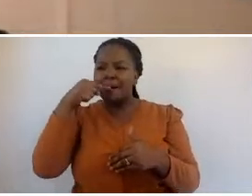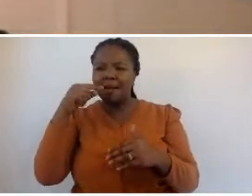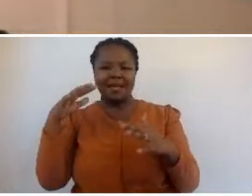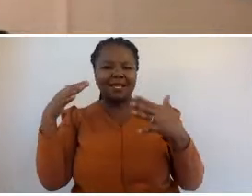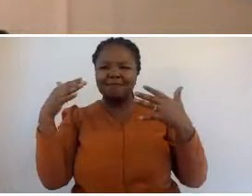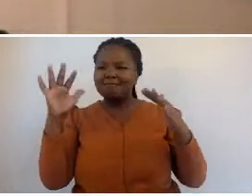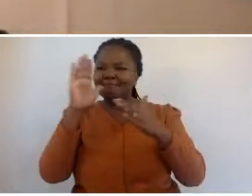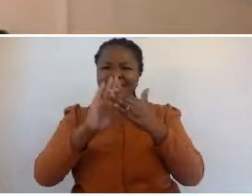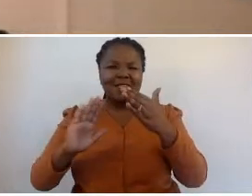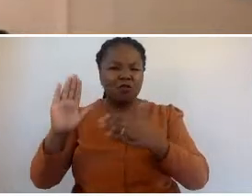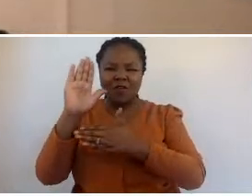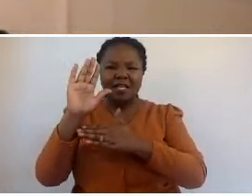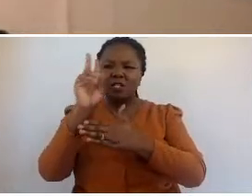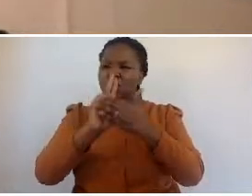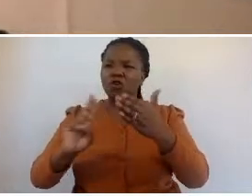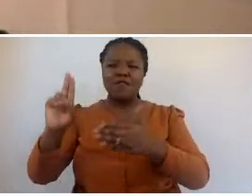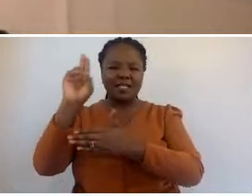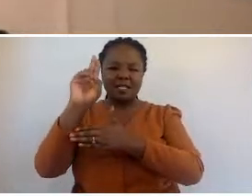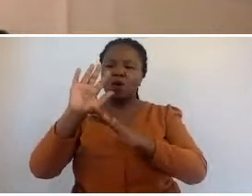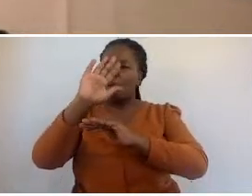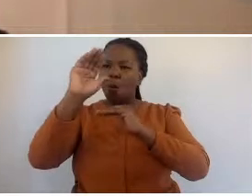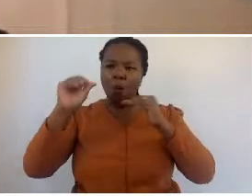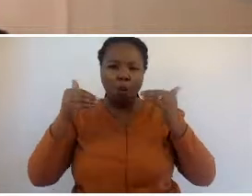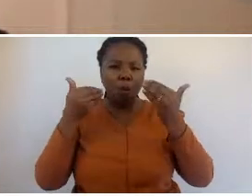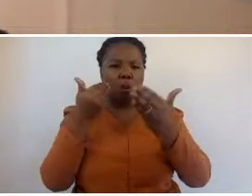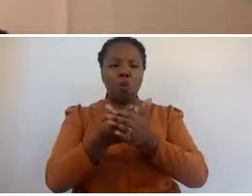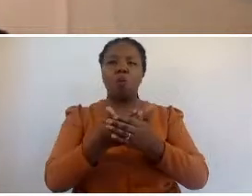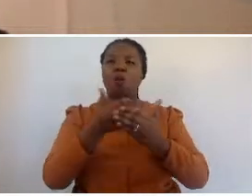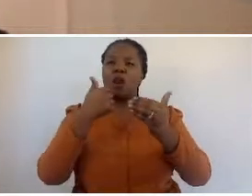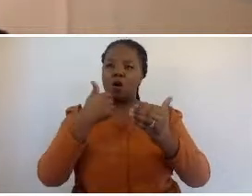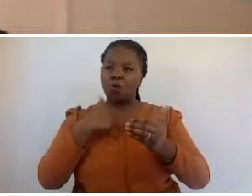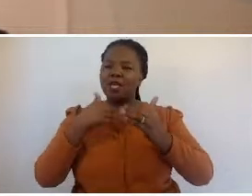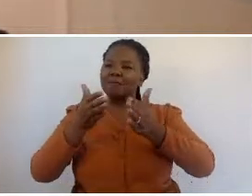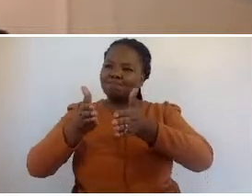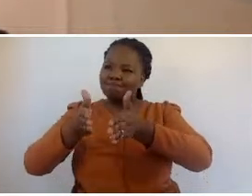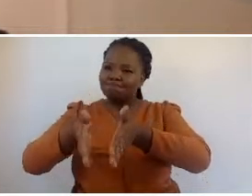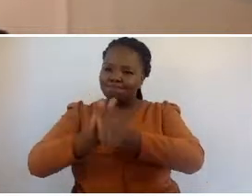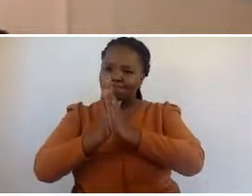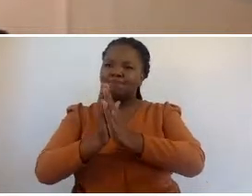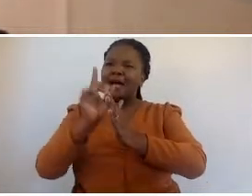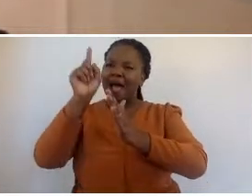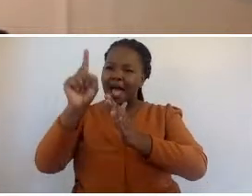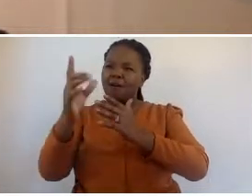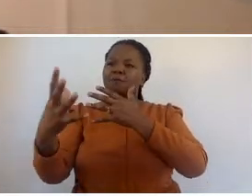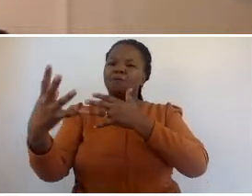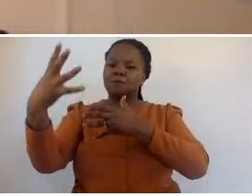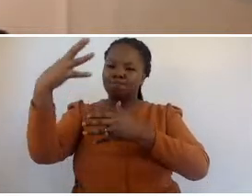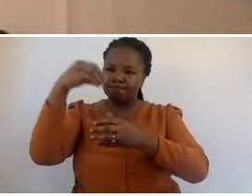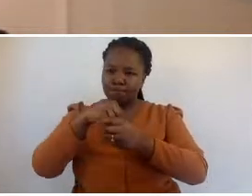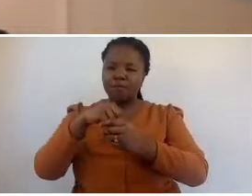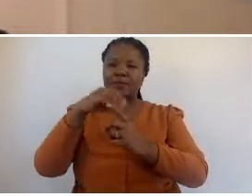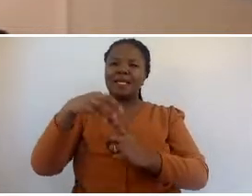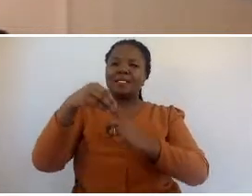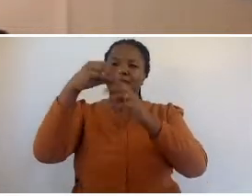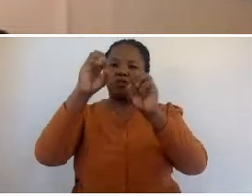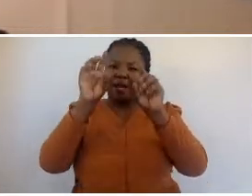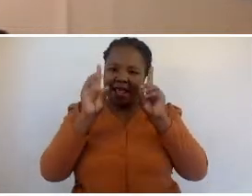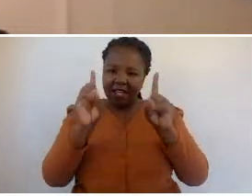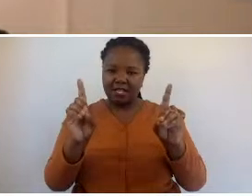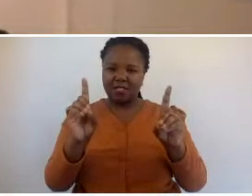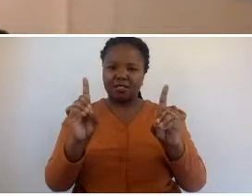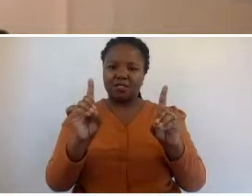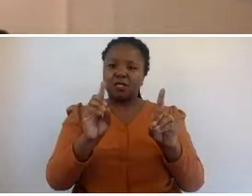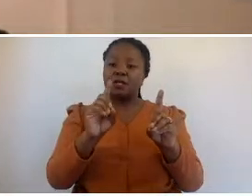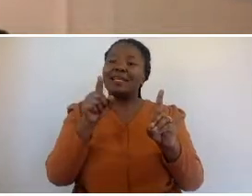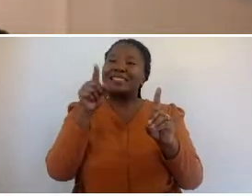soit des universités publiques ou privées ou d'autres établissements publics ou privés, on en a demandé à tous les intéressés d'inclure l'éducation